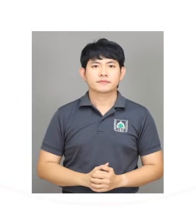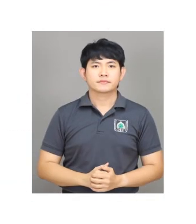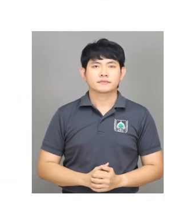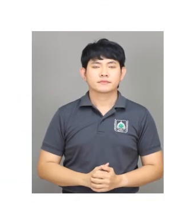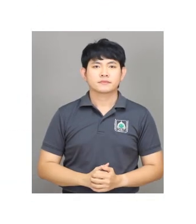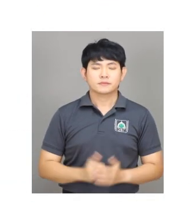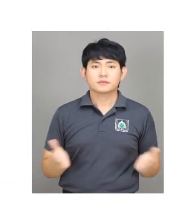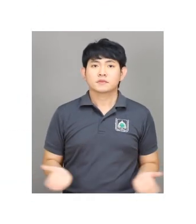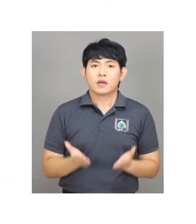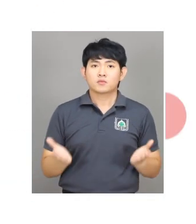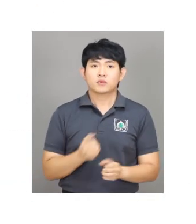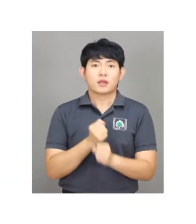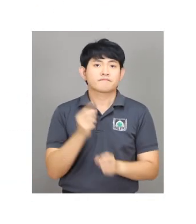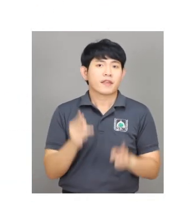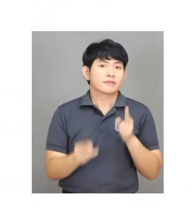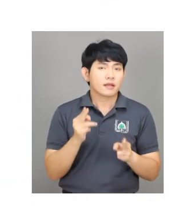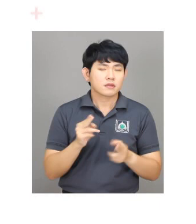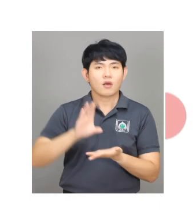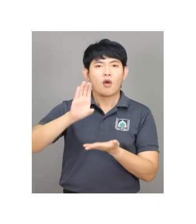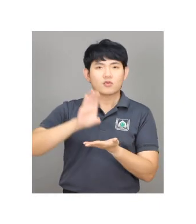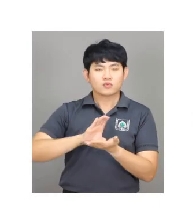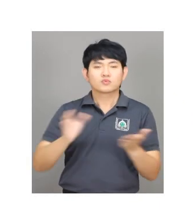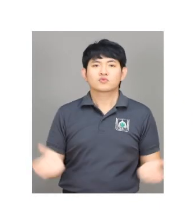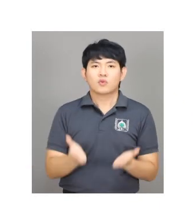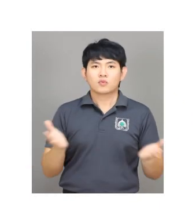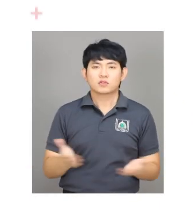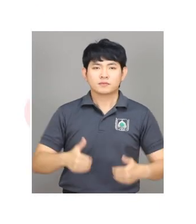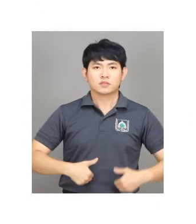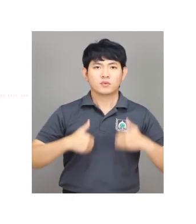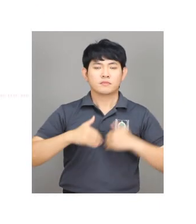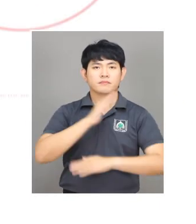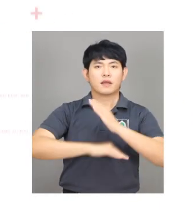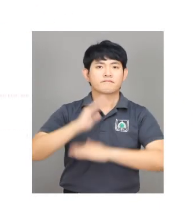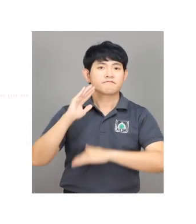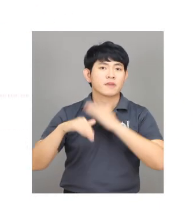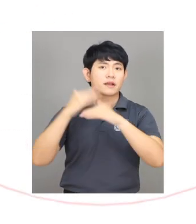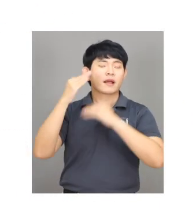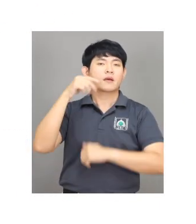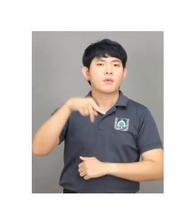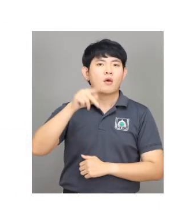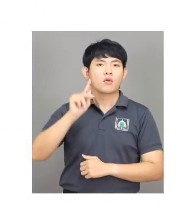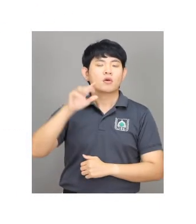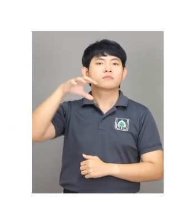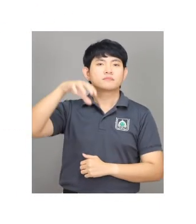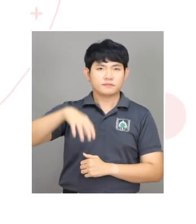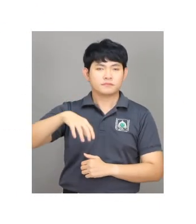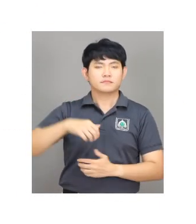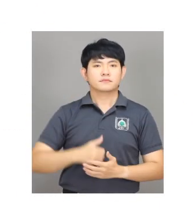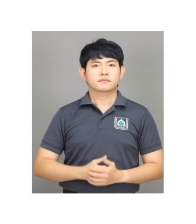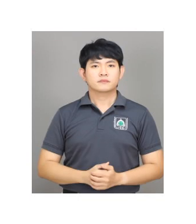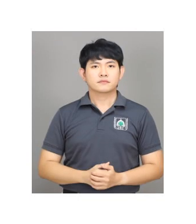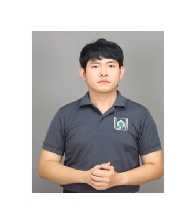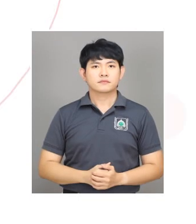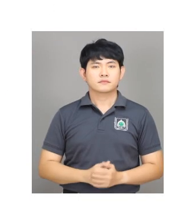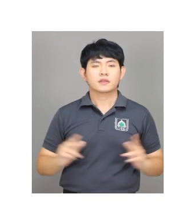สนับสนุนการผลิตโดยกองทุนส่งเสริมและพัฒนาคุณภาพชีวิตคนพิการกรมส่งเสริมและพัฒนาคุณภาพชีวิตคนพิ